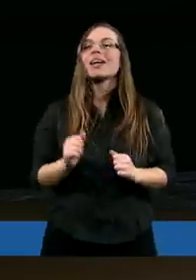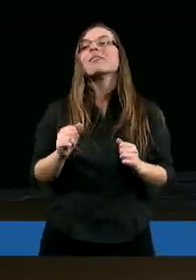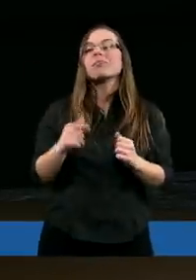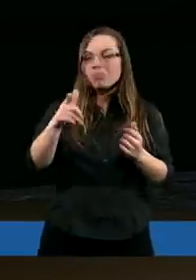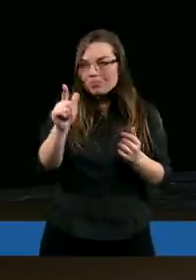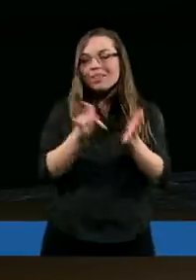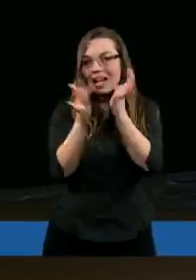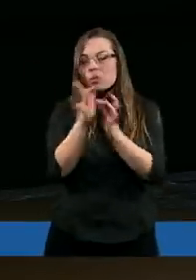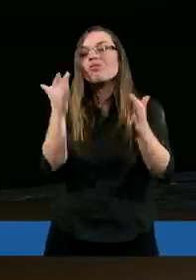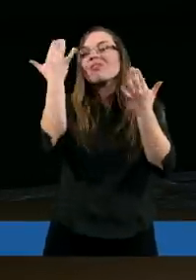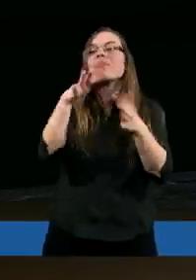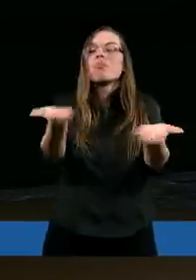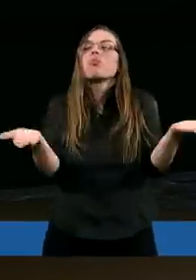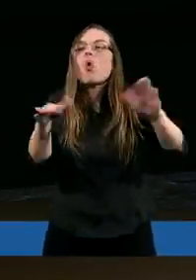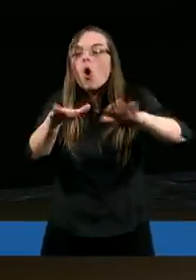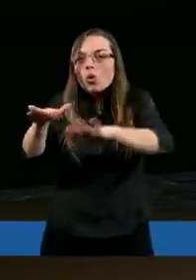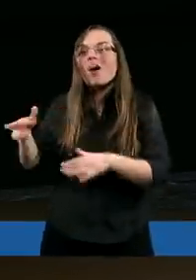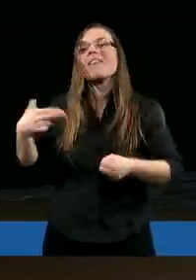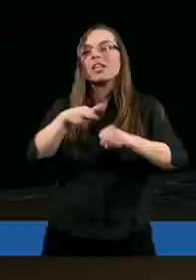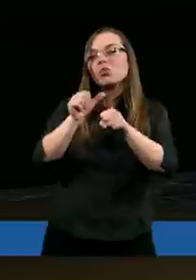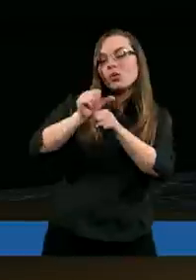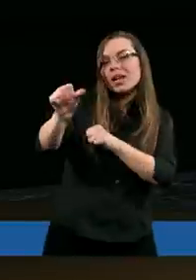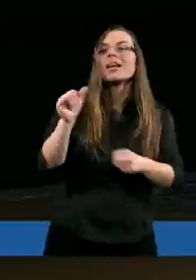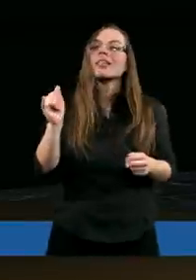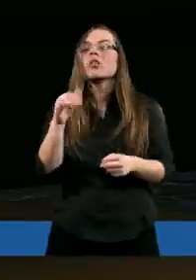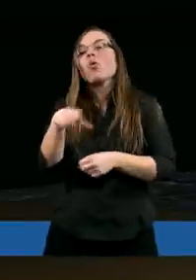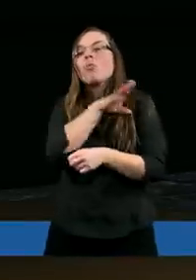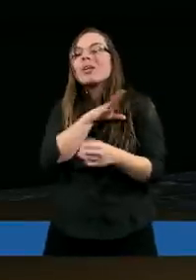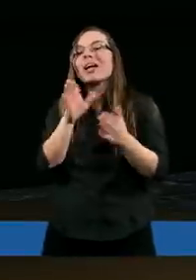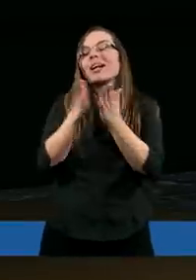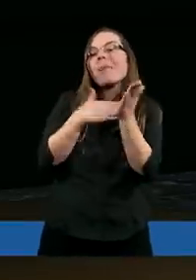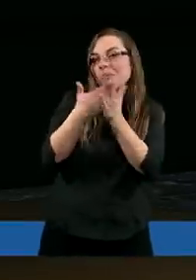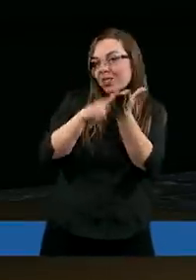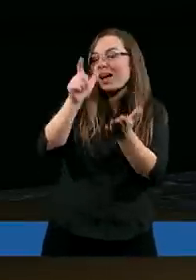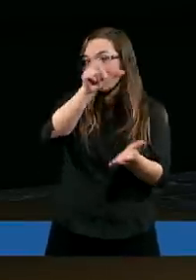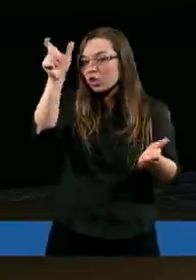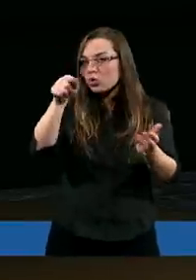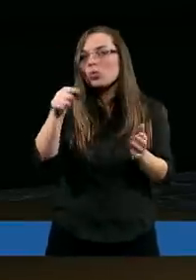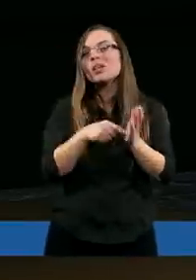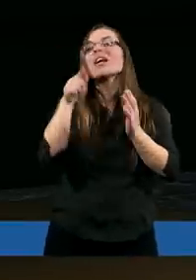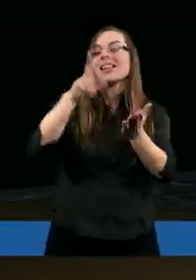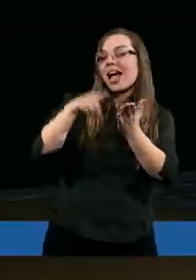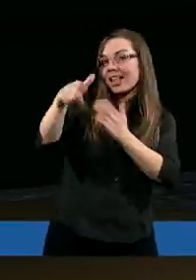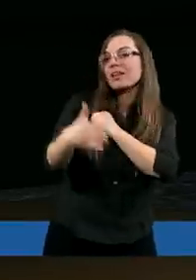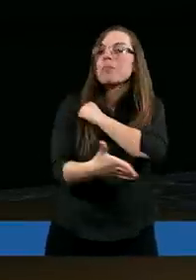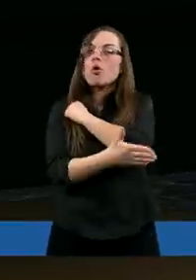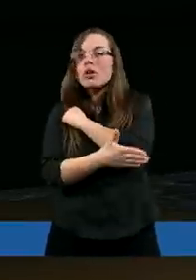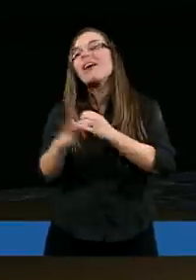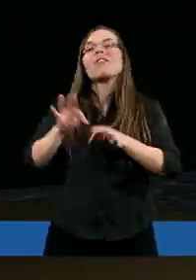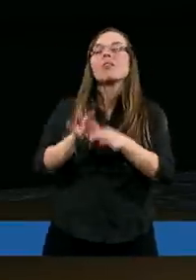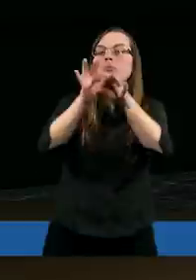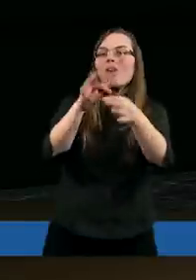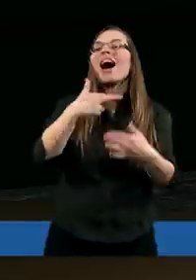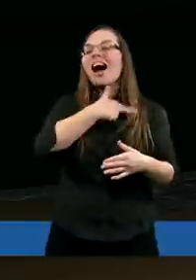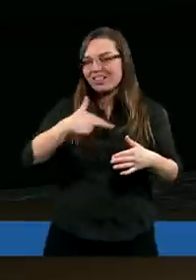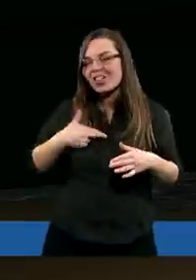z błogosławieństw, które Jezus wyjednał, umierając za nas na krzyżu i na tej podstawie prowadzi nas